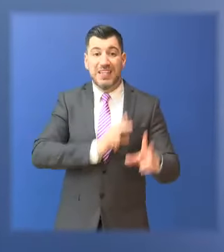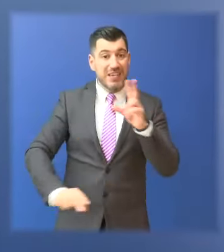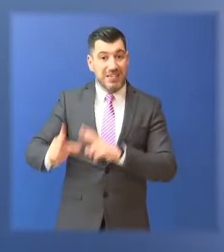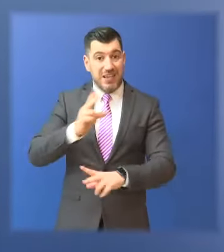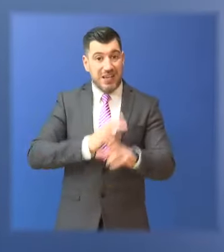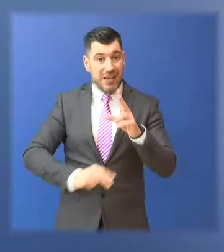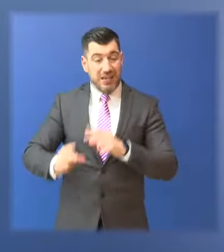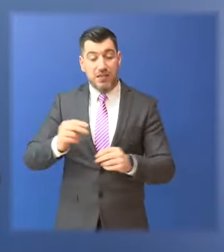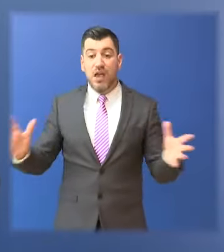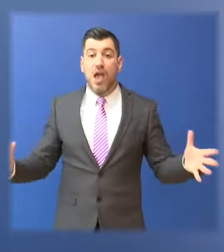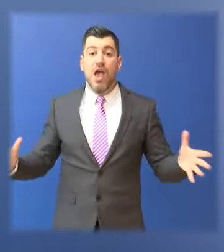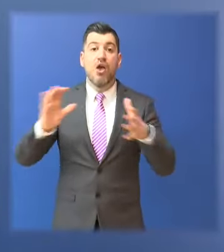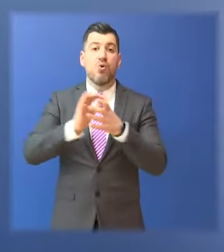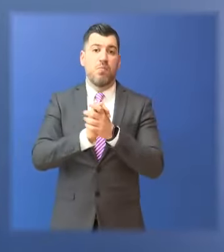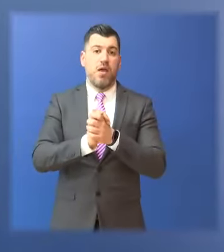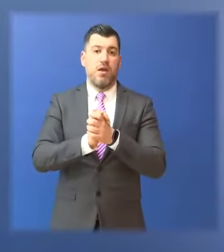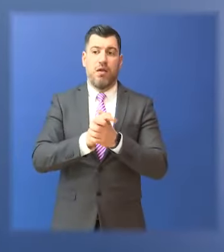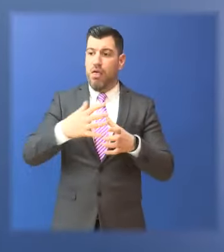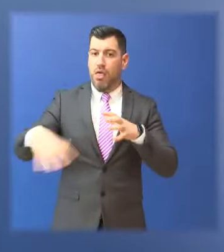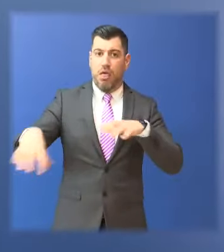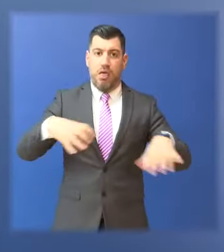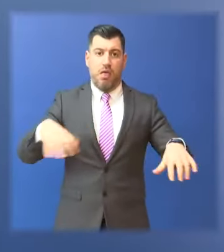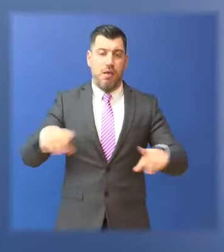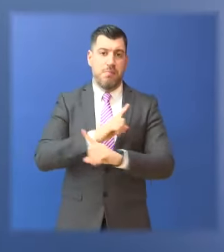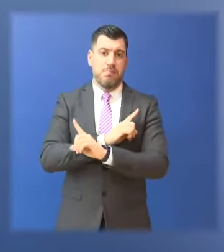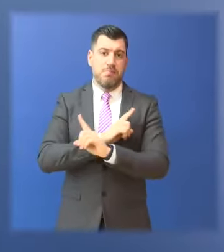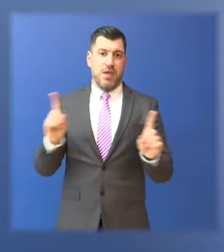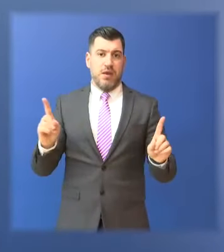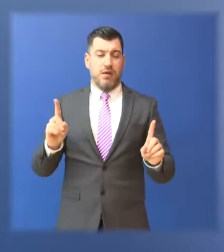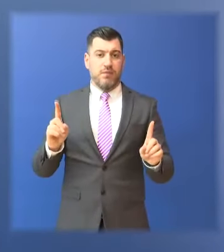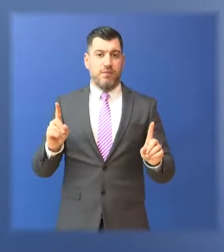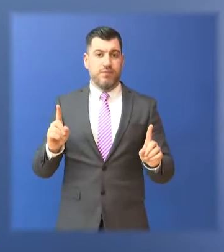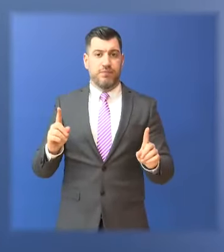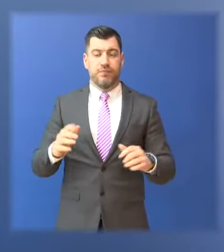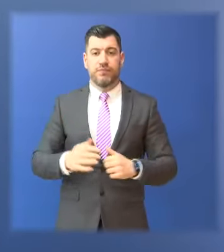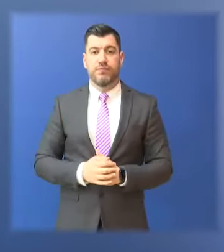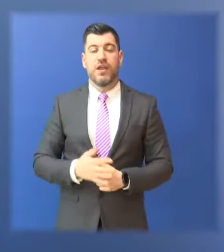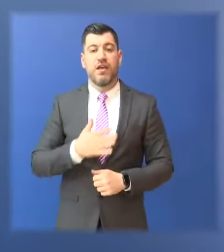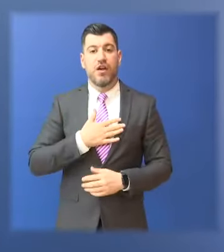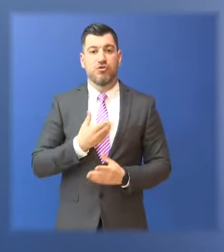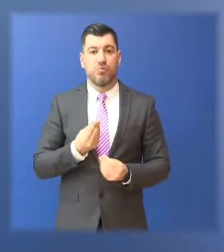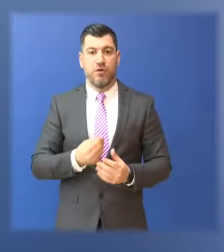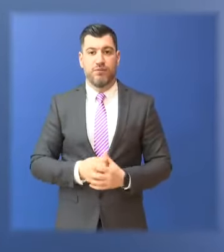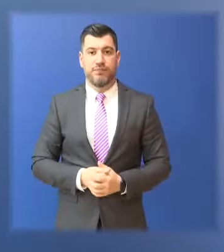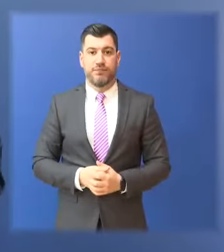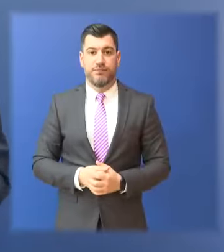ενώσουμε και όχι να διχάσουμε και να πείσουμε με τα επιχειρήματά μας. Ευχαριστώ πολύ.